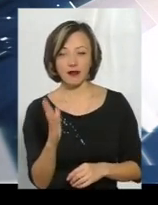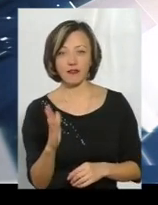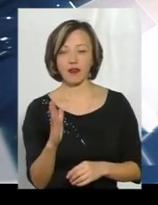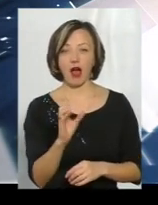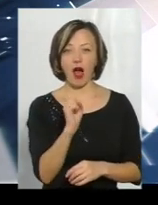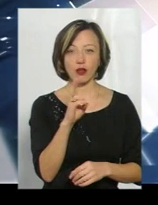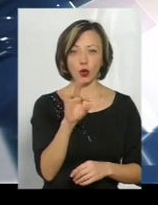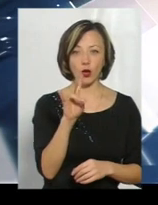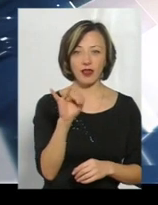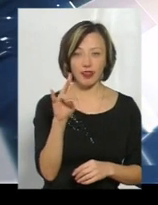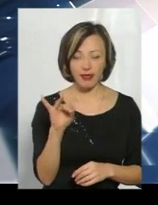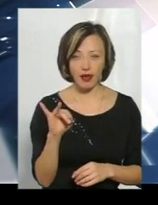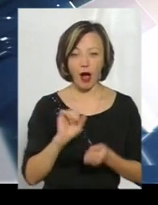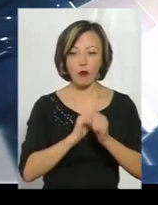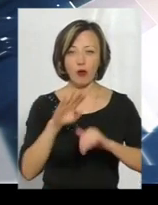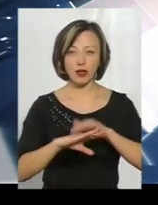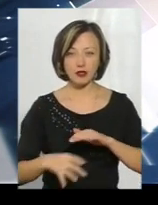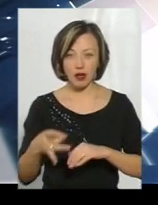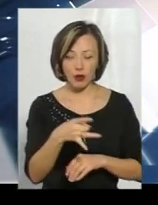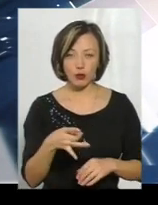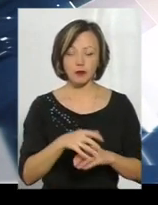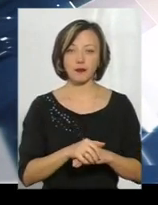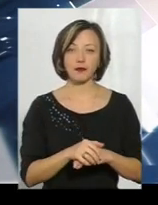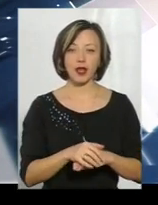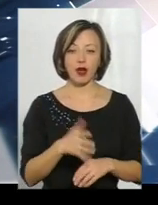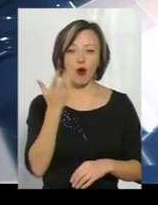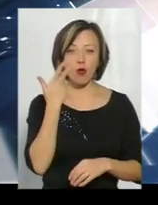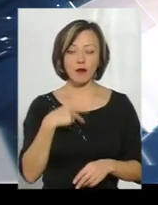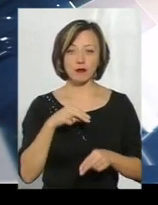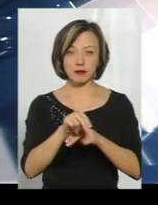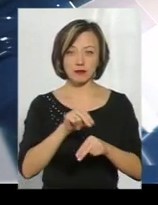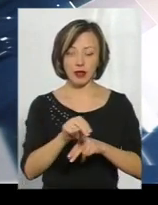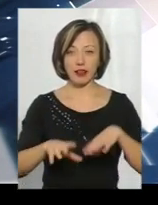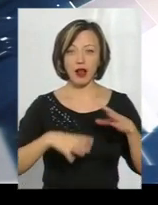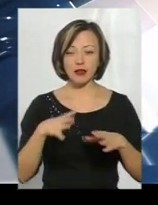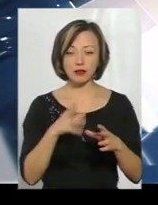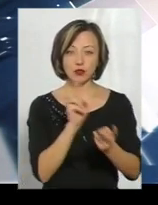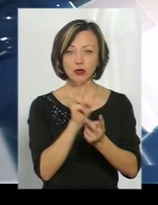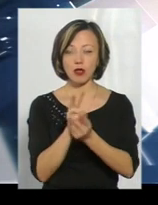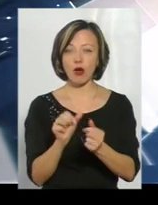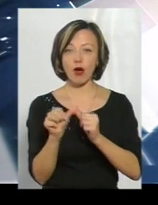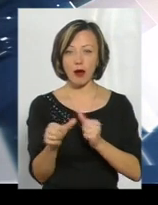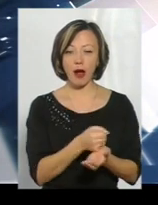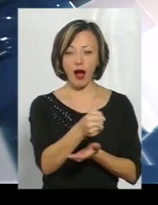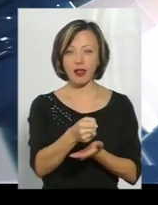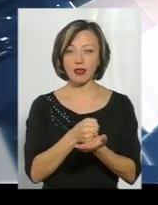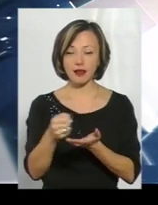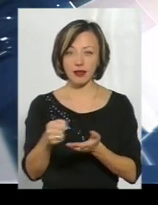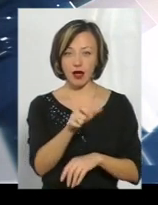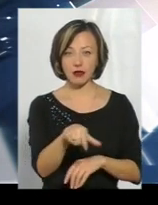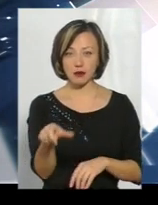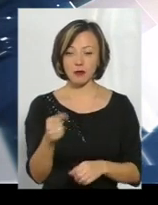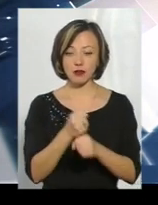проведенні наших тренінгів ми якось так пересікалися з окремими кандидатами, які теж працювали перед нами в